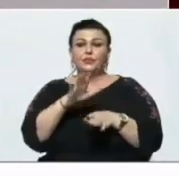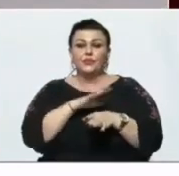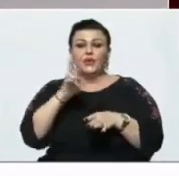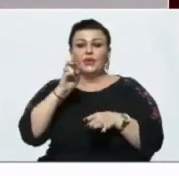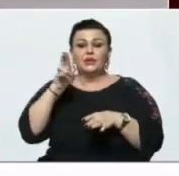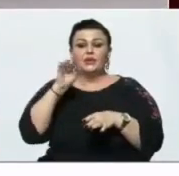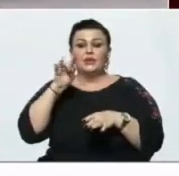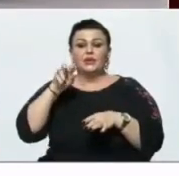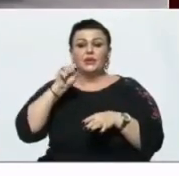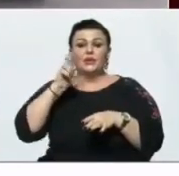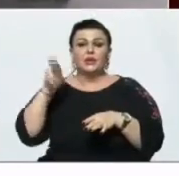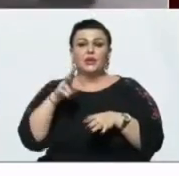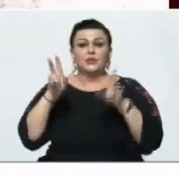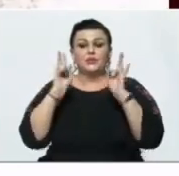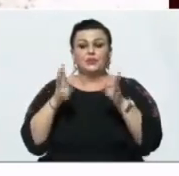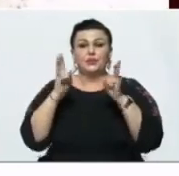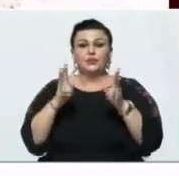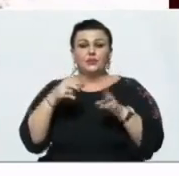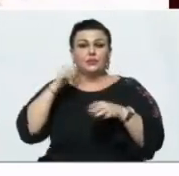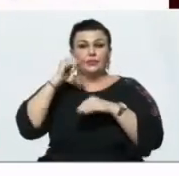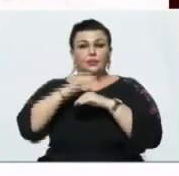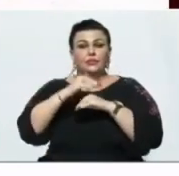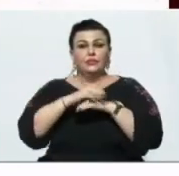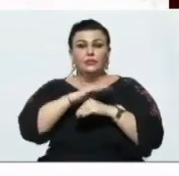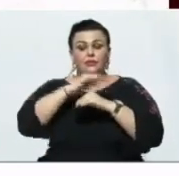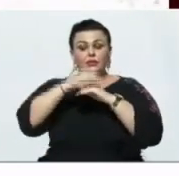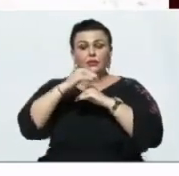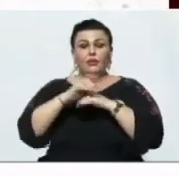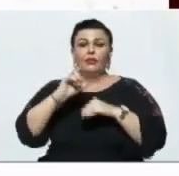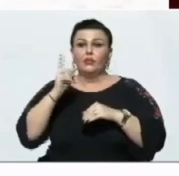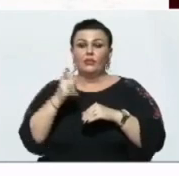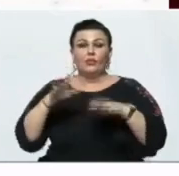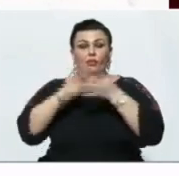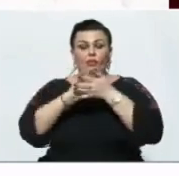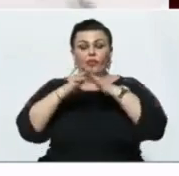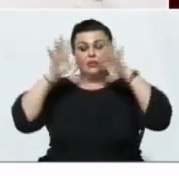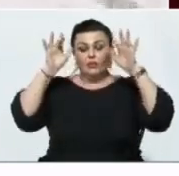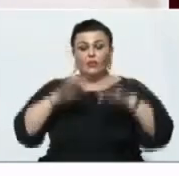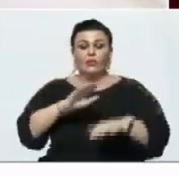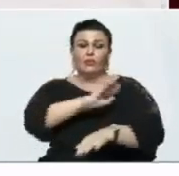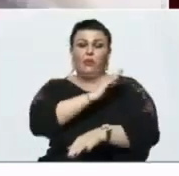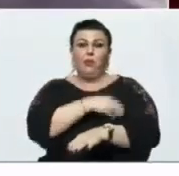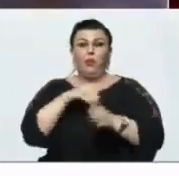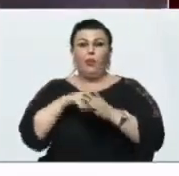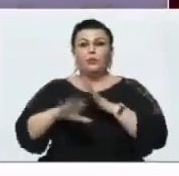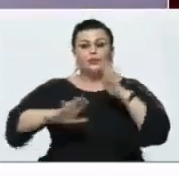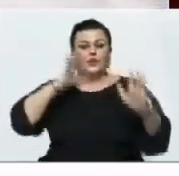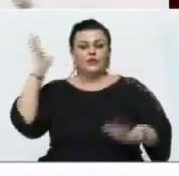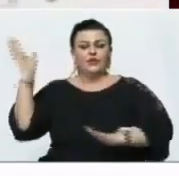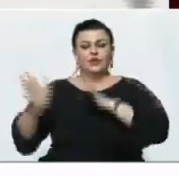Niderland ərazisində də qəzalar baş verdi dünən gecə saatlarında, çünki yağan güclü qar və